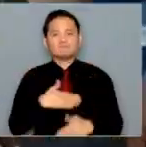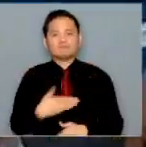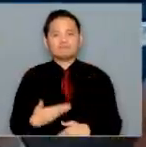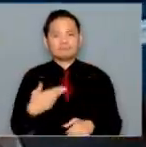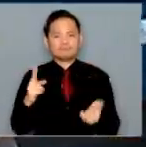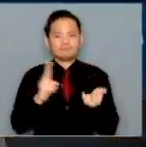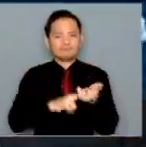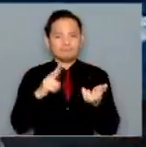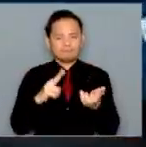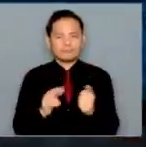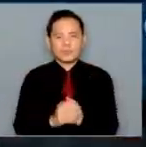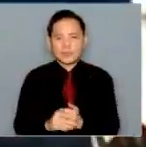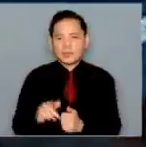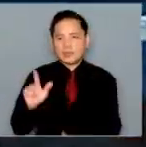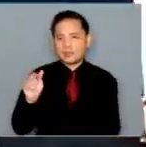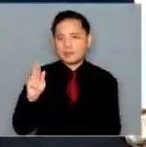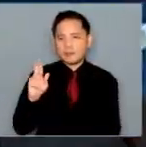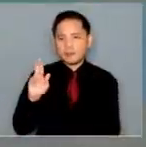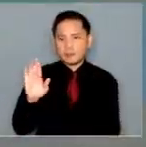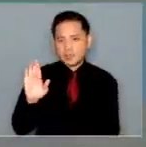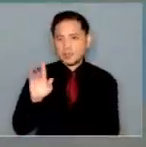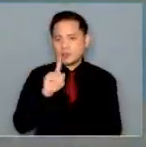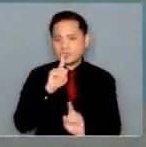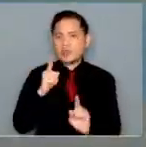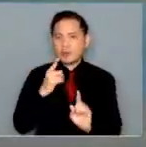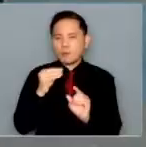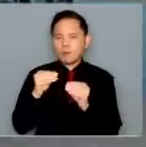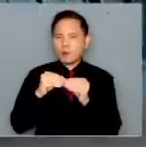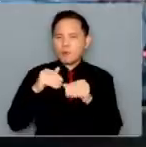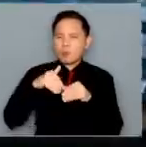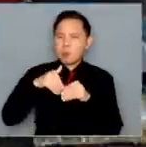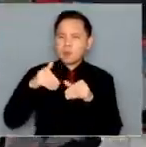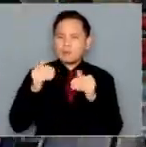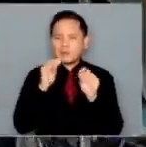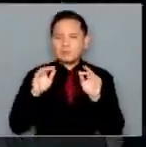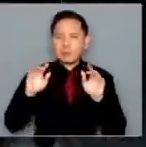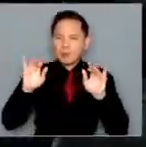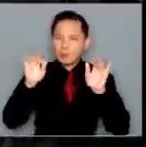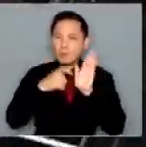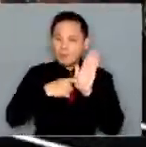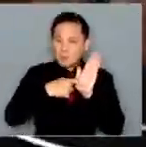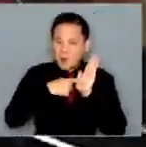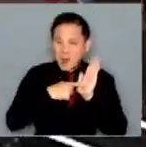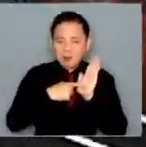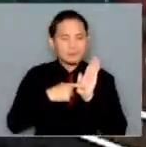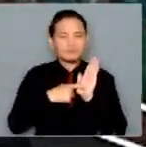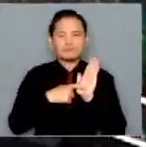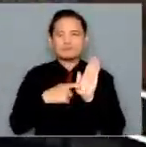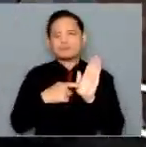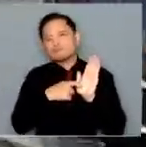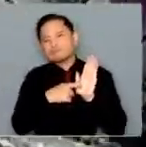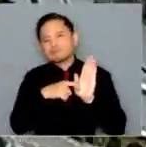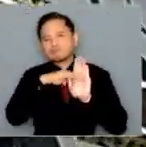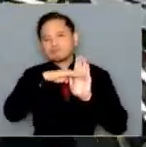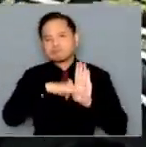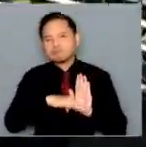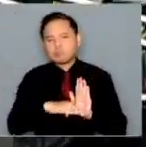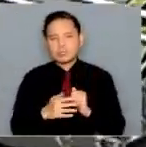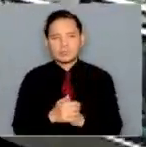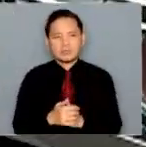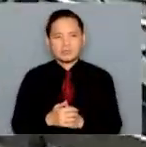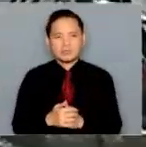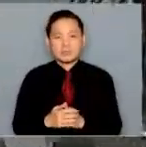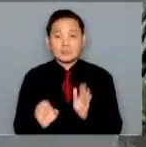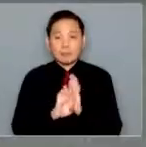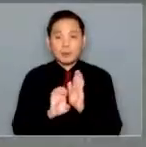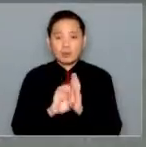ang LTFRB na mas luwagan pa ang requirements. Sa dialogo kahapon ng mga opisyal ng ehensya at Piston, pumayag din silang ORCR o Official